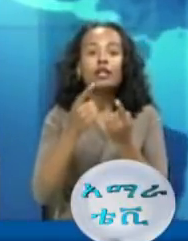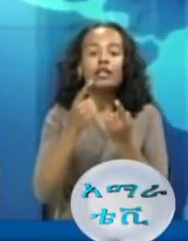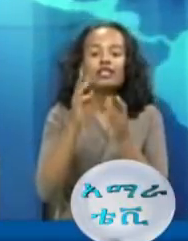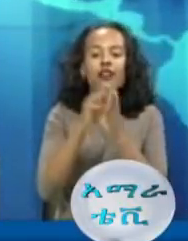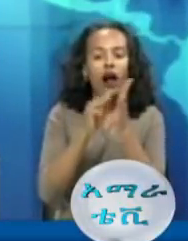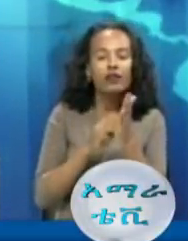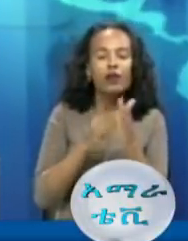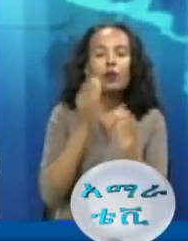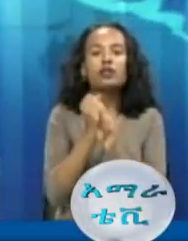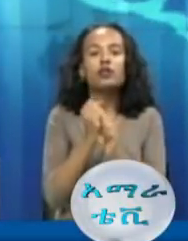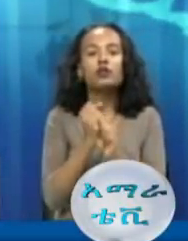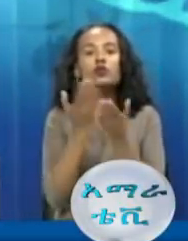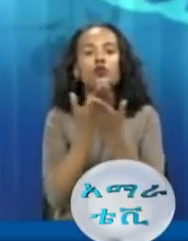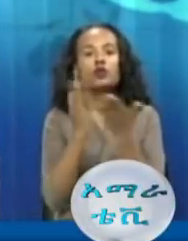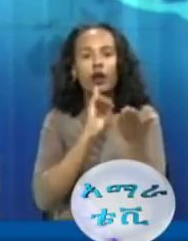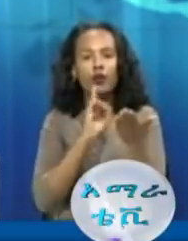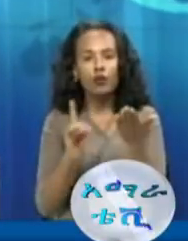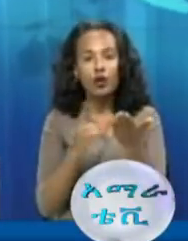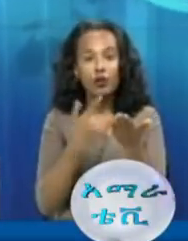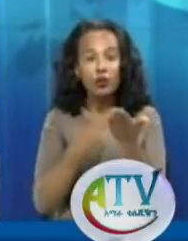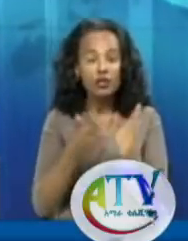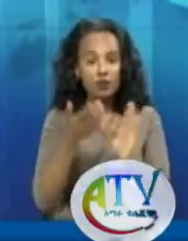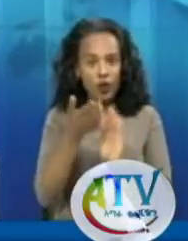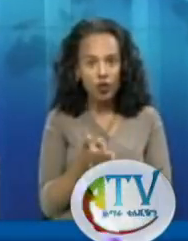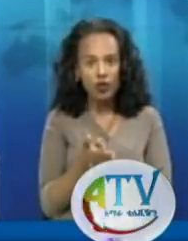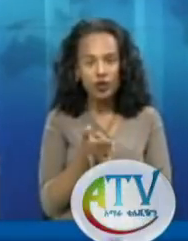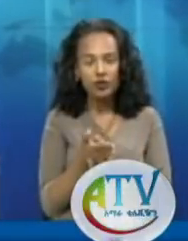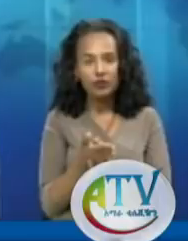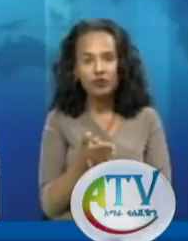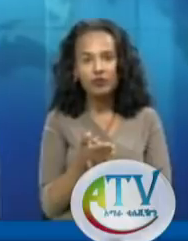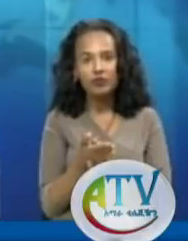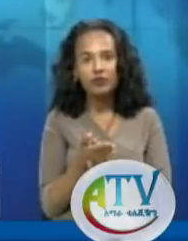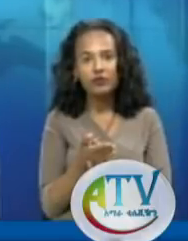ነው። በዚህ ረገድ